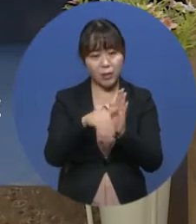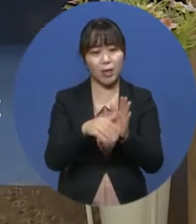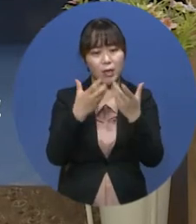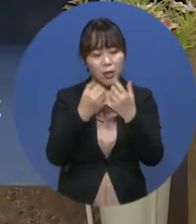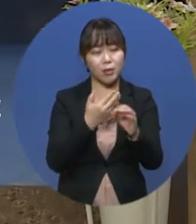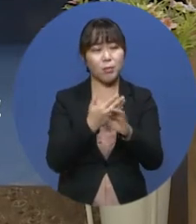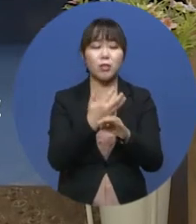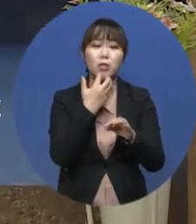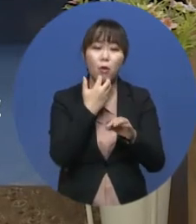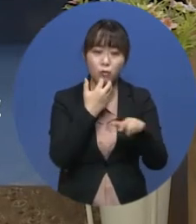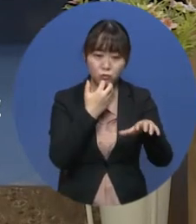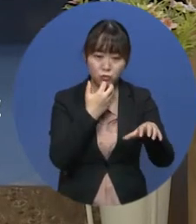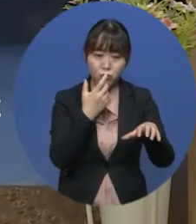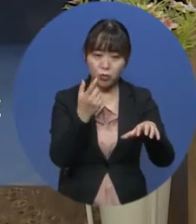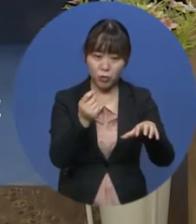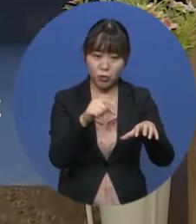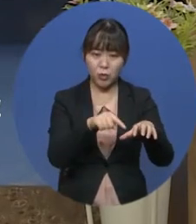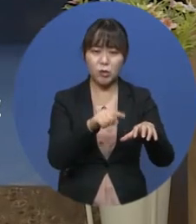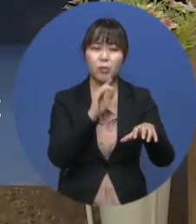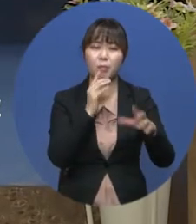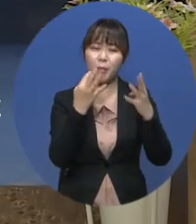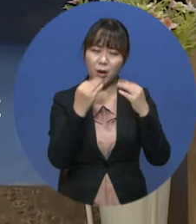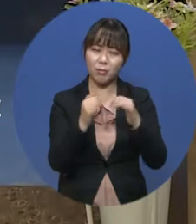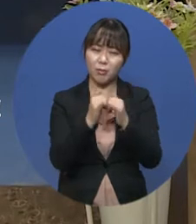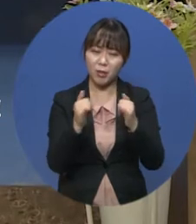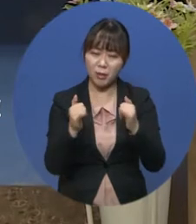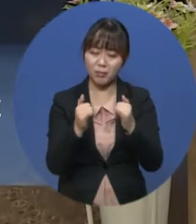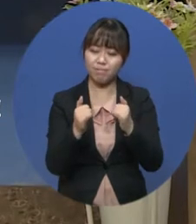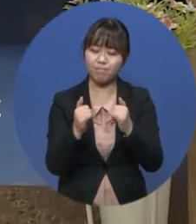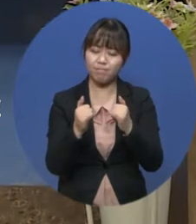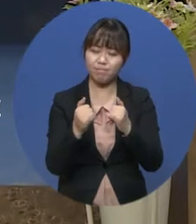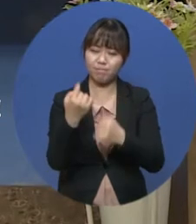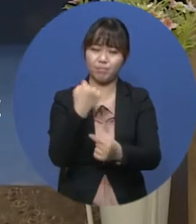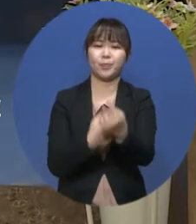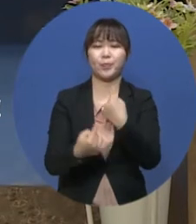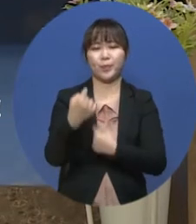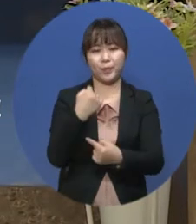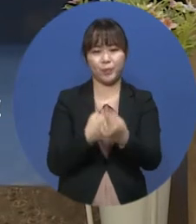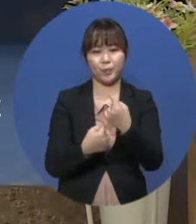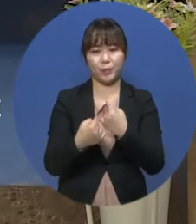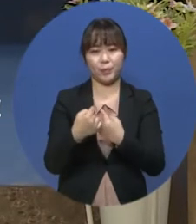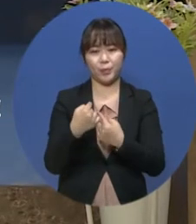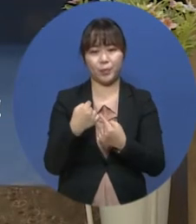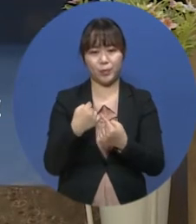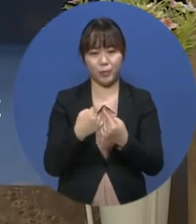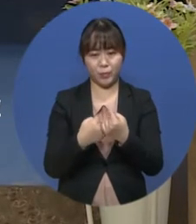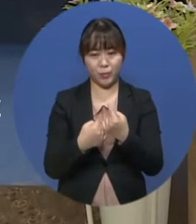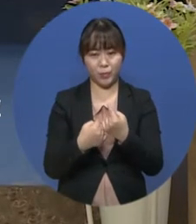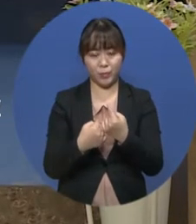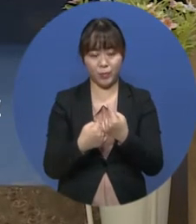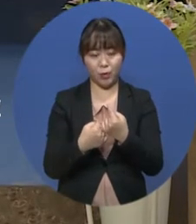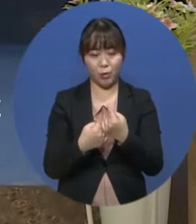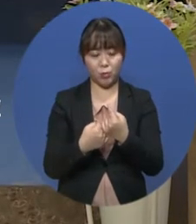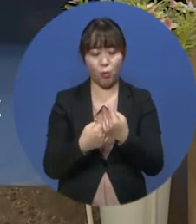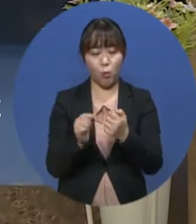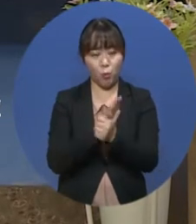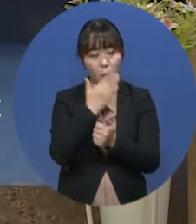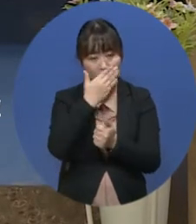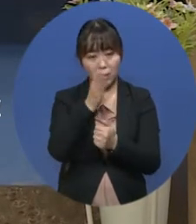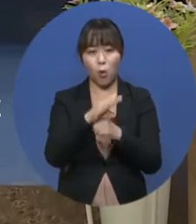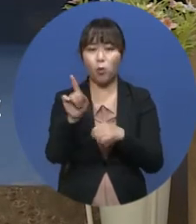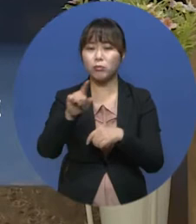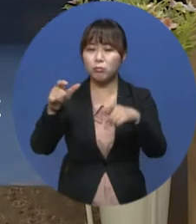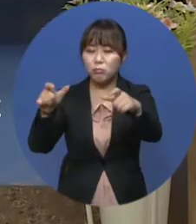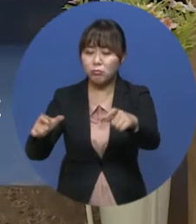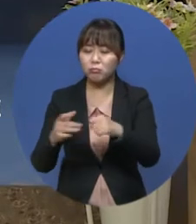예를 들면 서울이나 이런 부분에서는 엄 아는 분들이 이 지원을 받을 수 있는 반면에 또 어떤